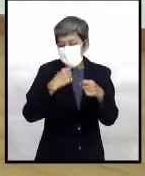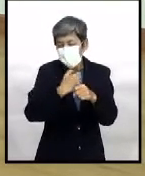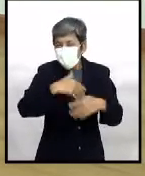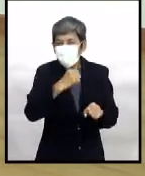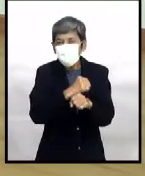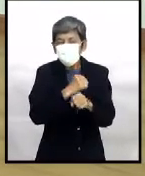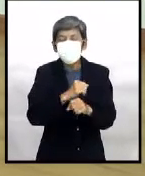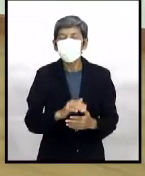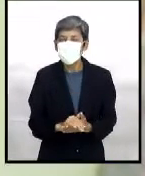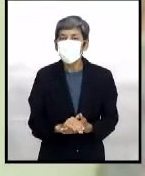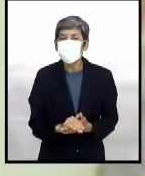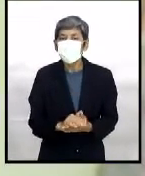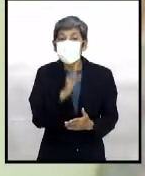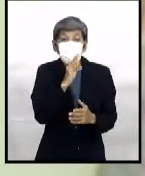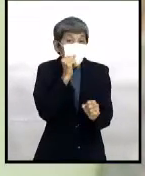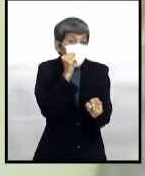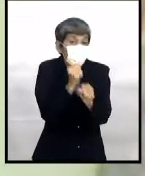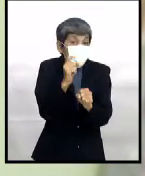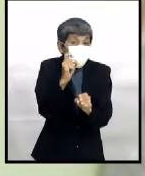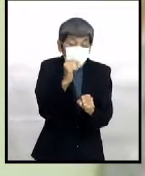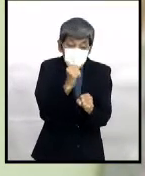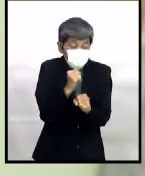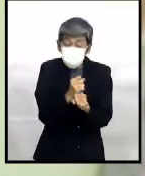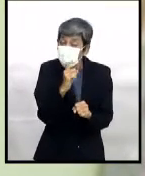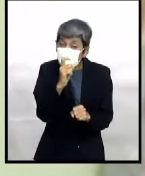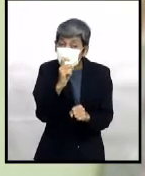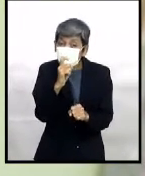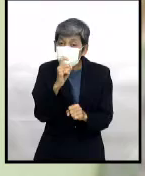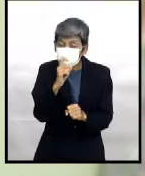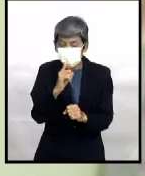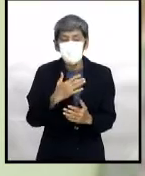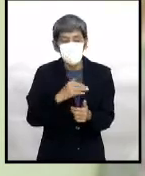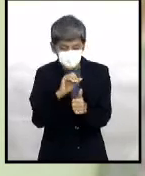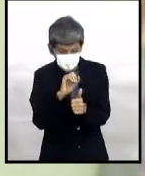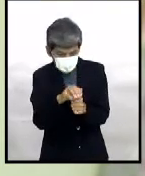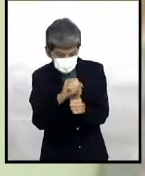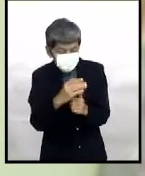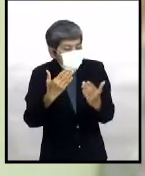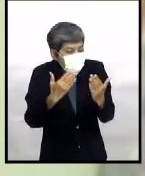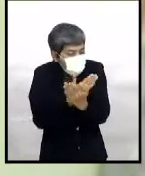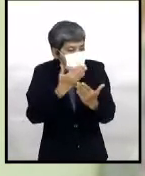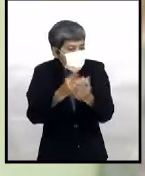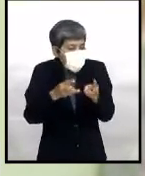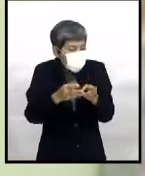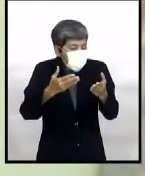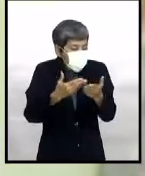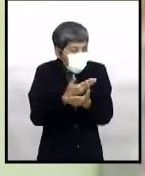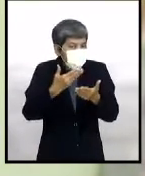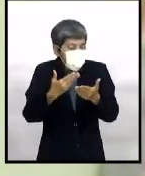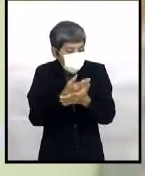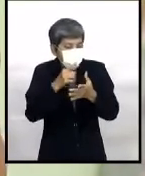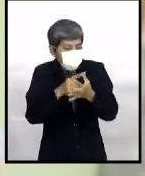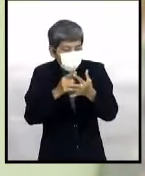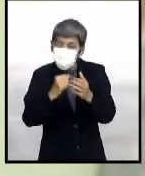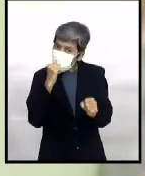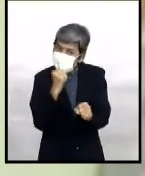ยอะไรอย่างเงี้ยแล้วถ้าเขาทำไม่ได้ด้วยวิธีปกติแนะให้เขาลองทำวิธีอื่น